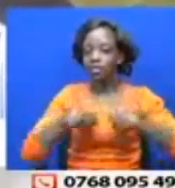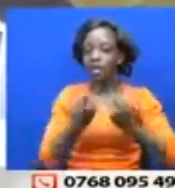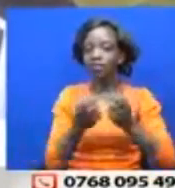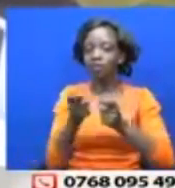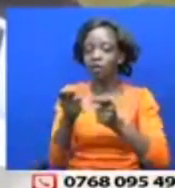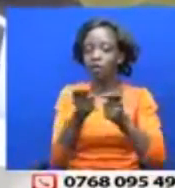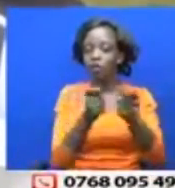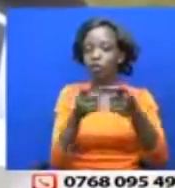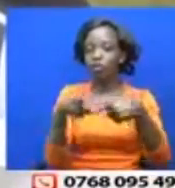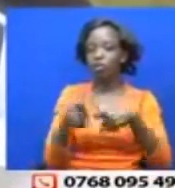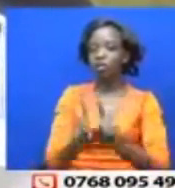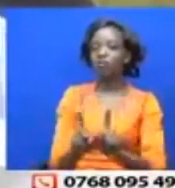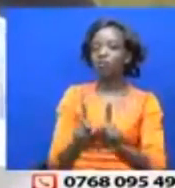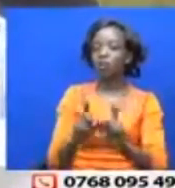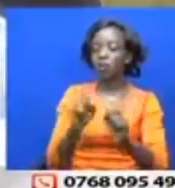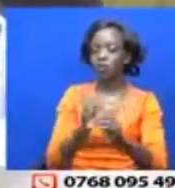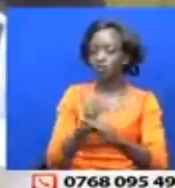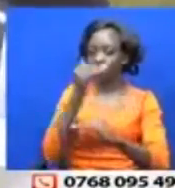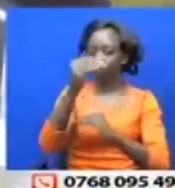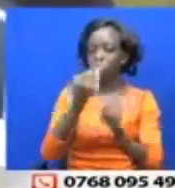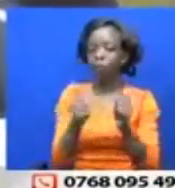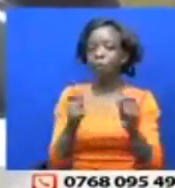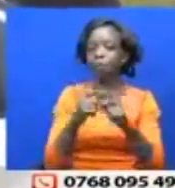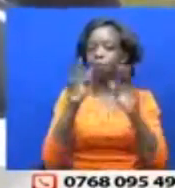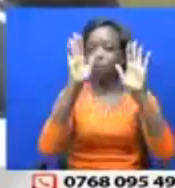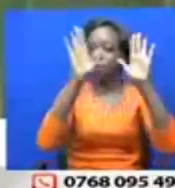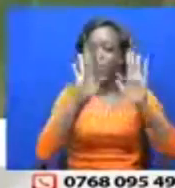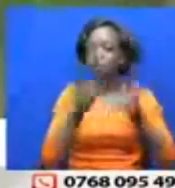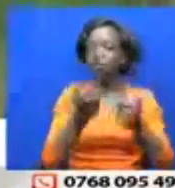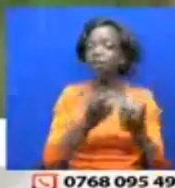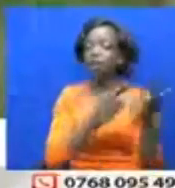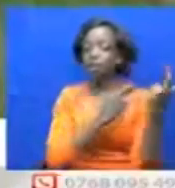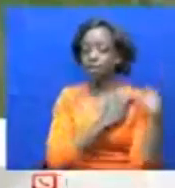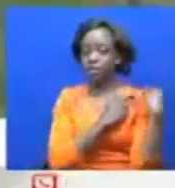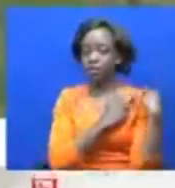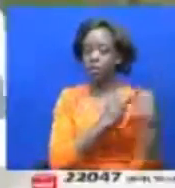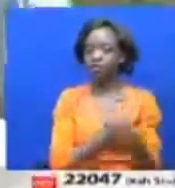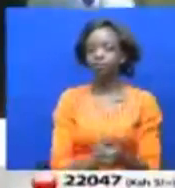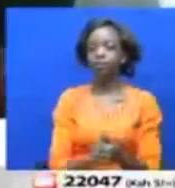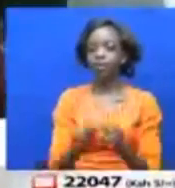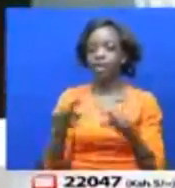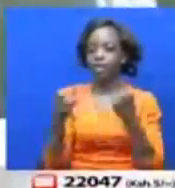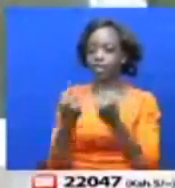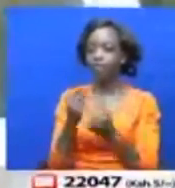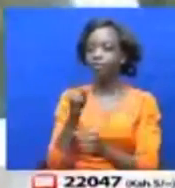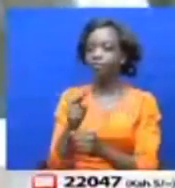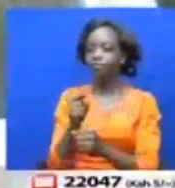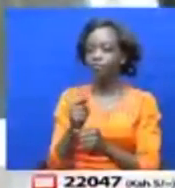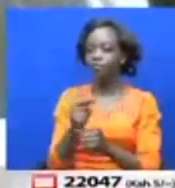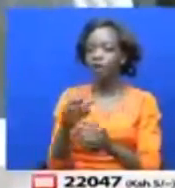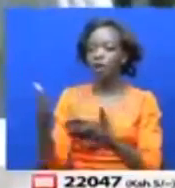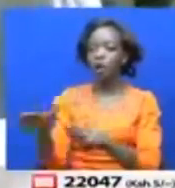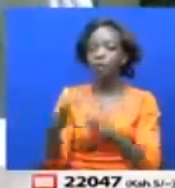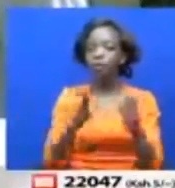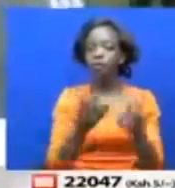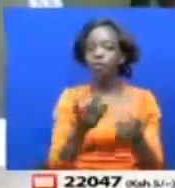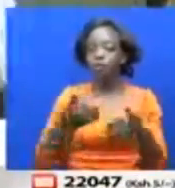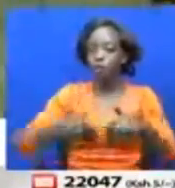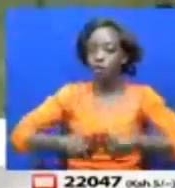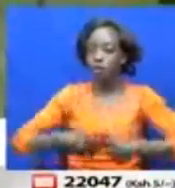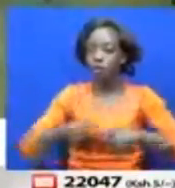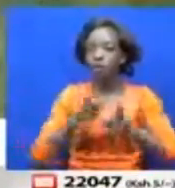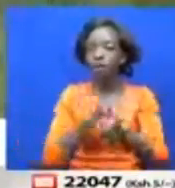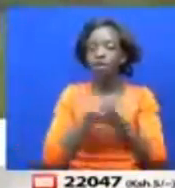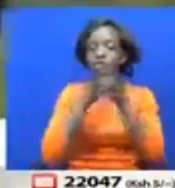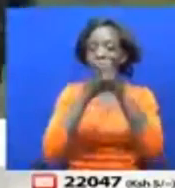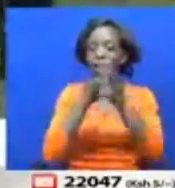mwenyewe ndio uende mbali. So but the key thing is discipline. Kikosi hicho kimetoa nafasi kwa vijana wenye vipaji na ari ya